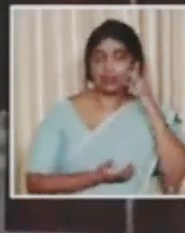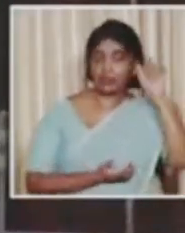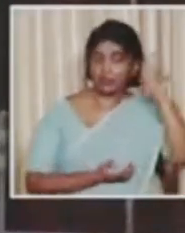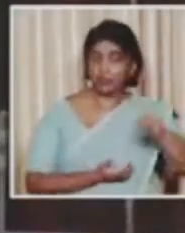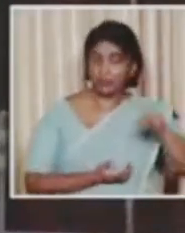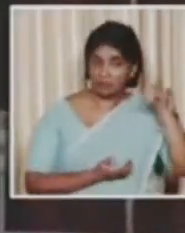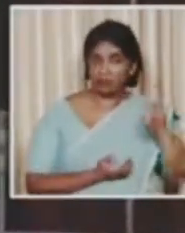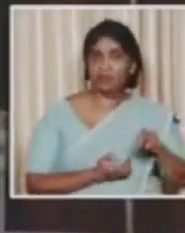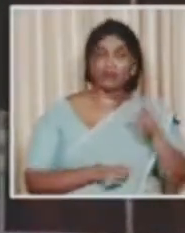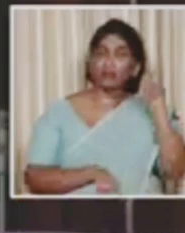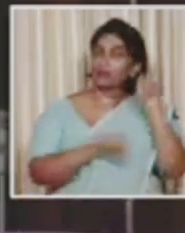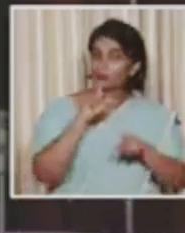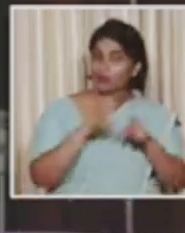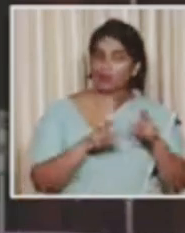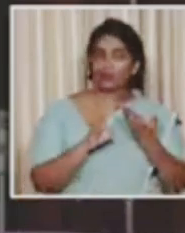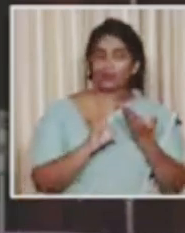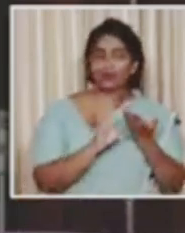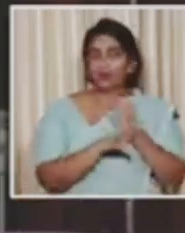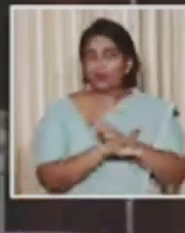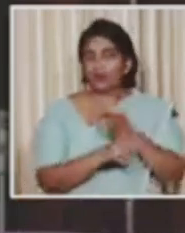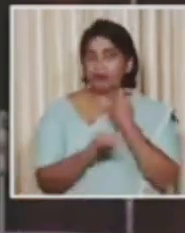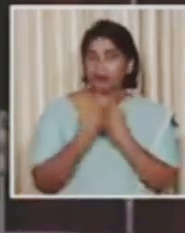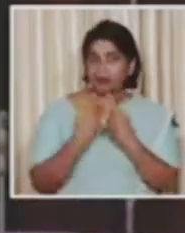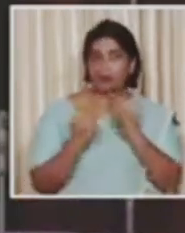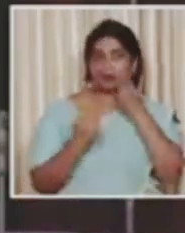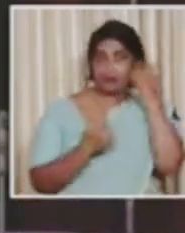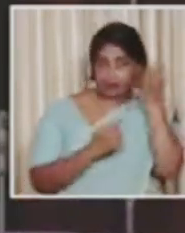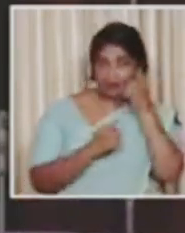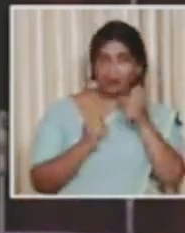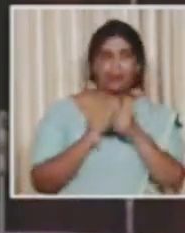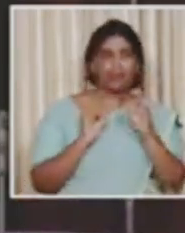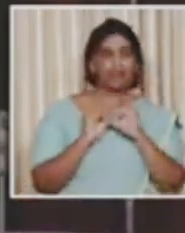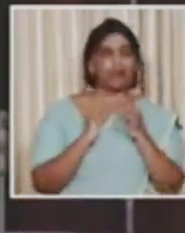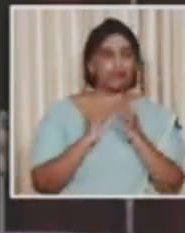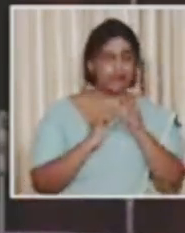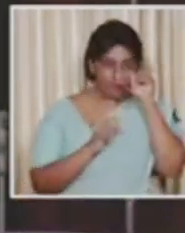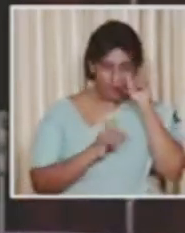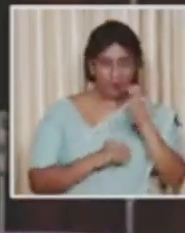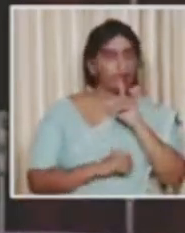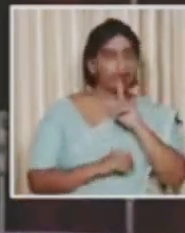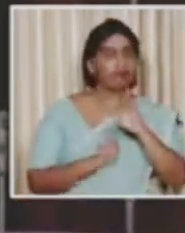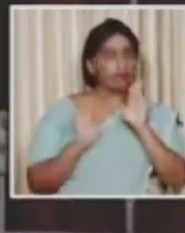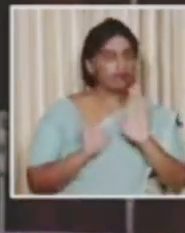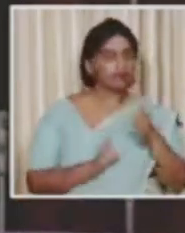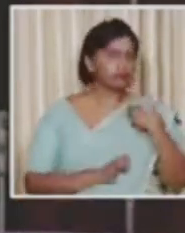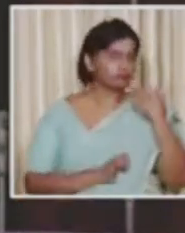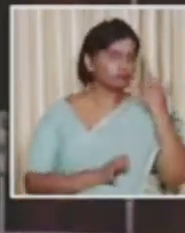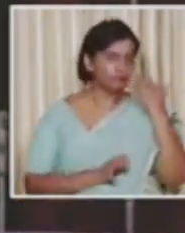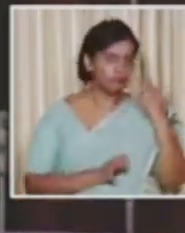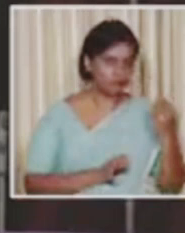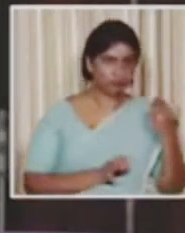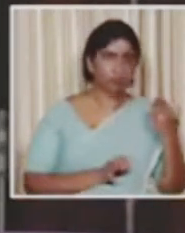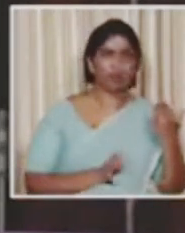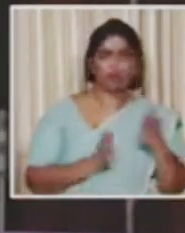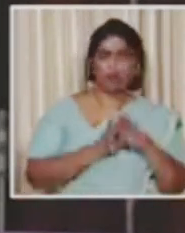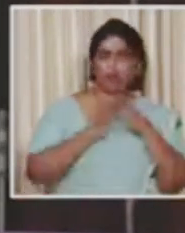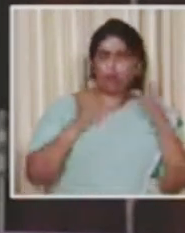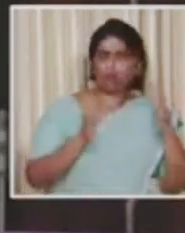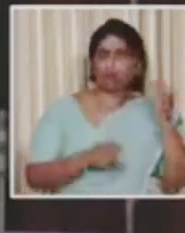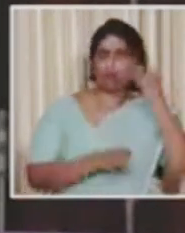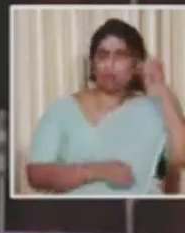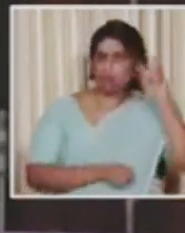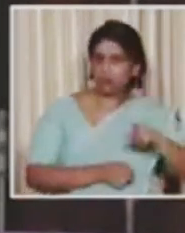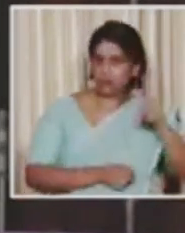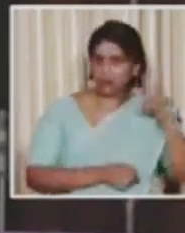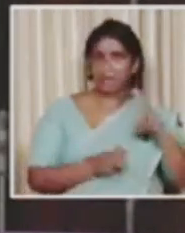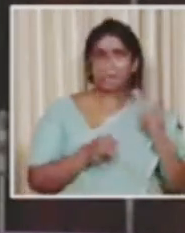කාන්තාවන්ගේ සහ පිරිසගේ පසු විපරම සහ ඒගොල්ල ගැන සොයා බලමින් පවුල ගැන සොයා බලනවා කිව්වා. හැබැයි අපි දකිනවා ගොඩක් කාන්තාවන් එක